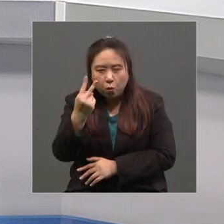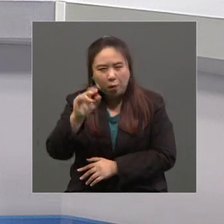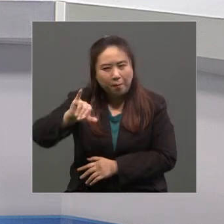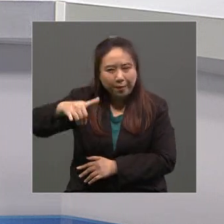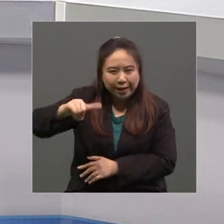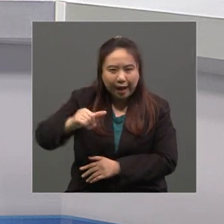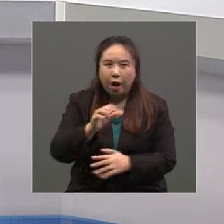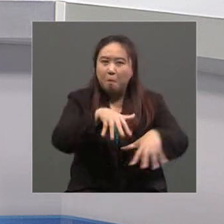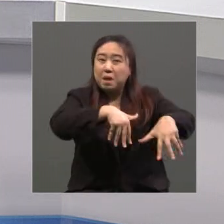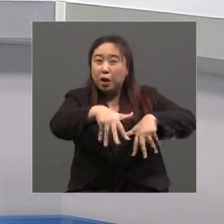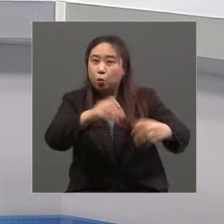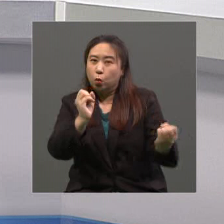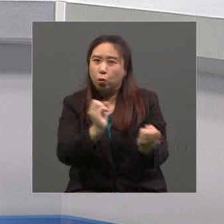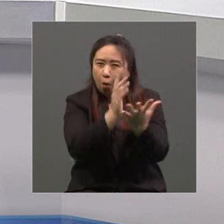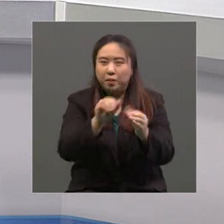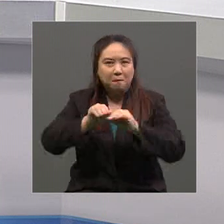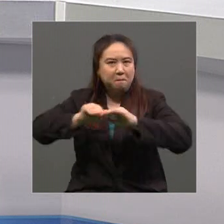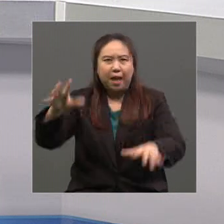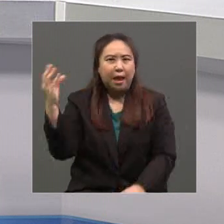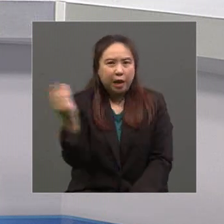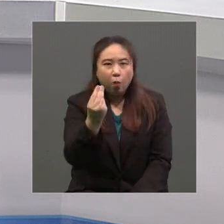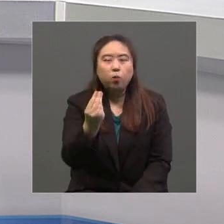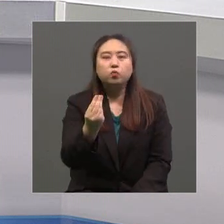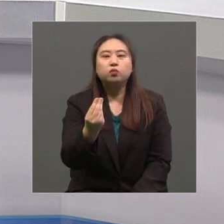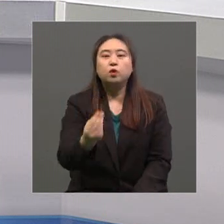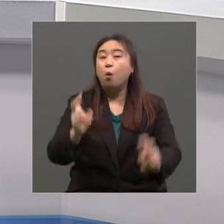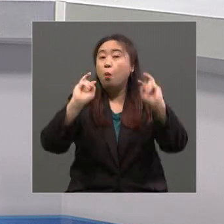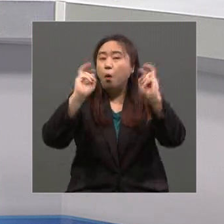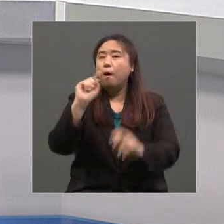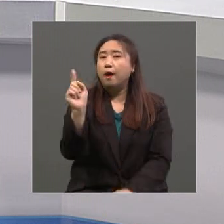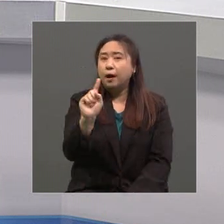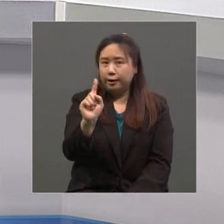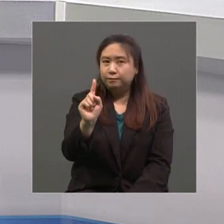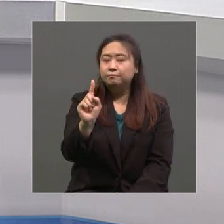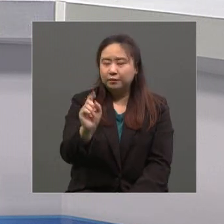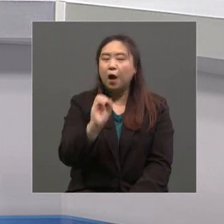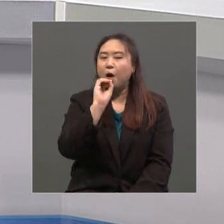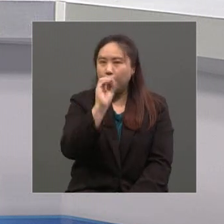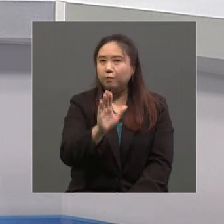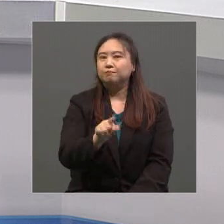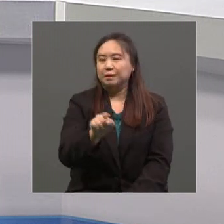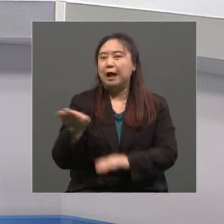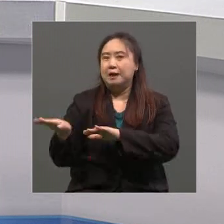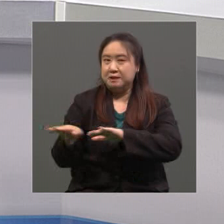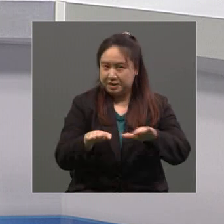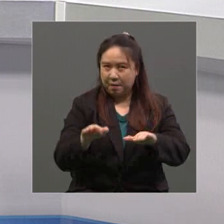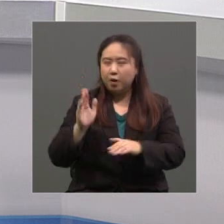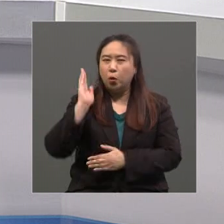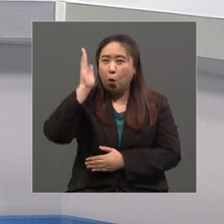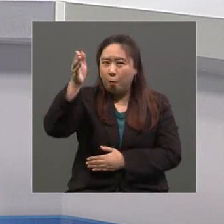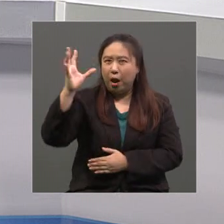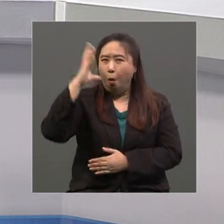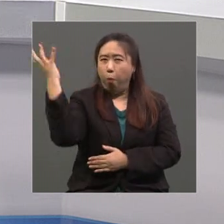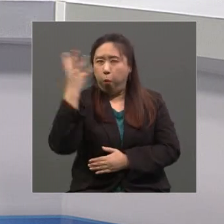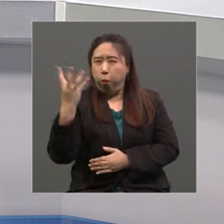จะกระทบกับคนหมู่มากเนี่ยเรื่องนั้นจะแพร่สะพัดไปเร็วนะเรื่องที่ว่านี้เป็นเรื่องของการบอกว่าให้เตรียมตัวรับมือกับพายุนะครับที่ชื่อว่า